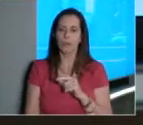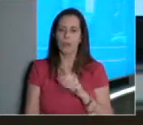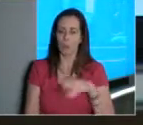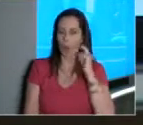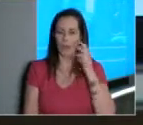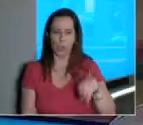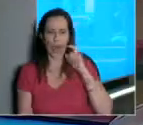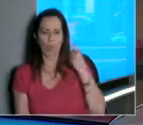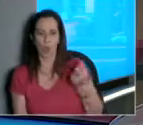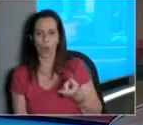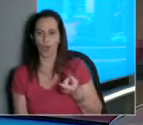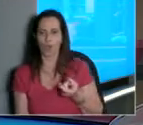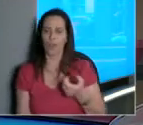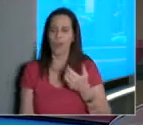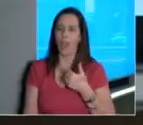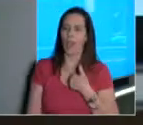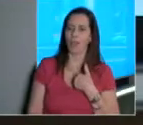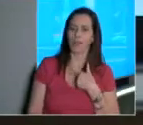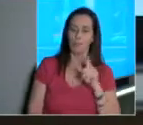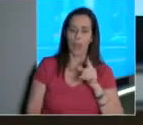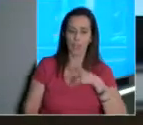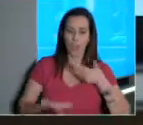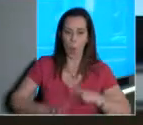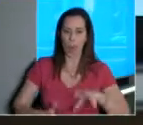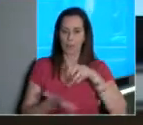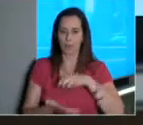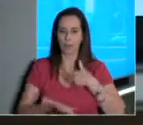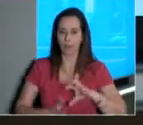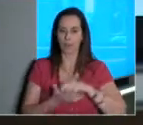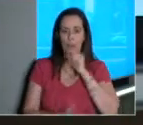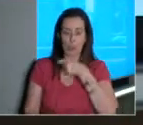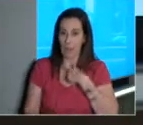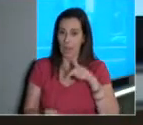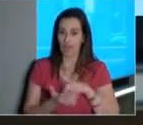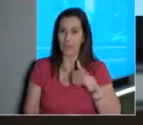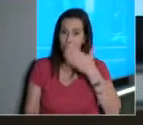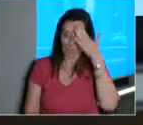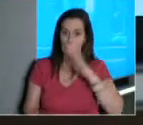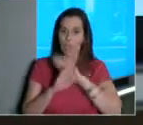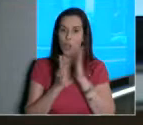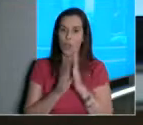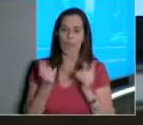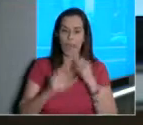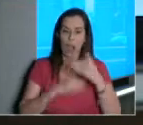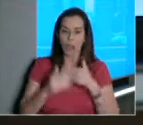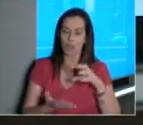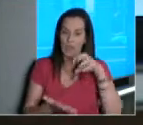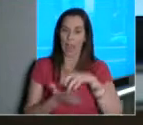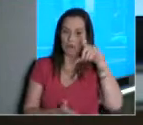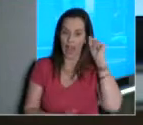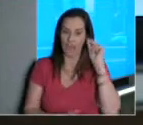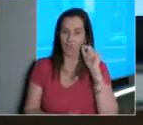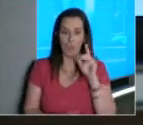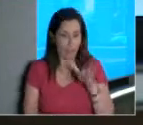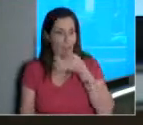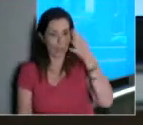לגחך כמה שאת רוצה. אני יושבת מול חמי שנולדה בתחנה המרכזית הישנה, ולכן אני מכירה את כל גלגוליה בדיוק. של התחנה המרכזית. אז היה